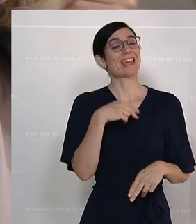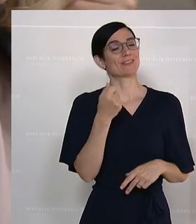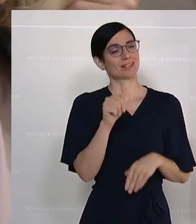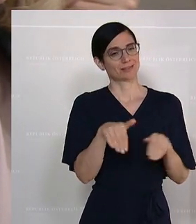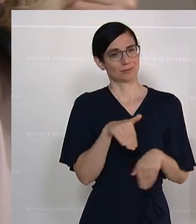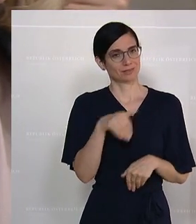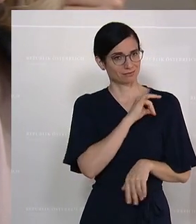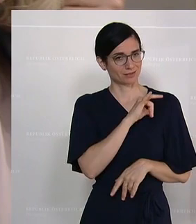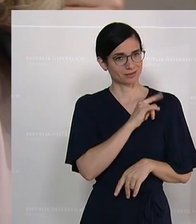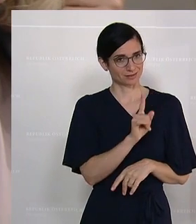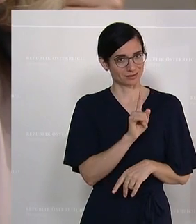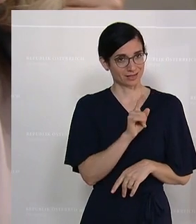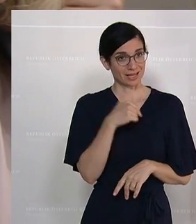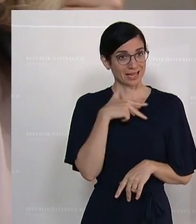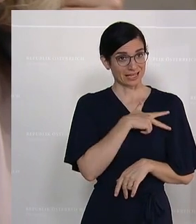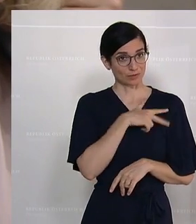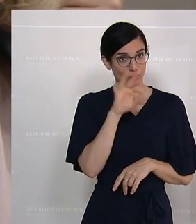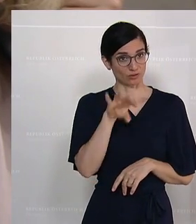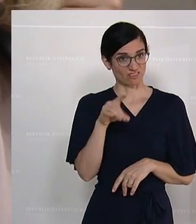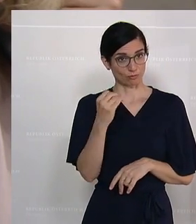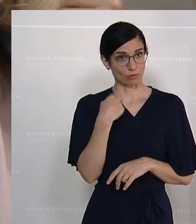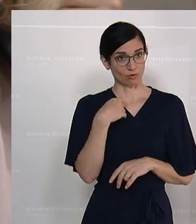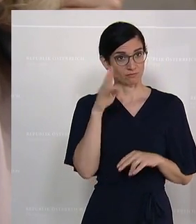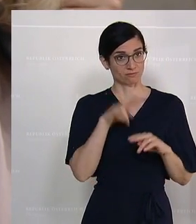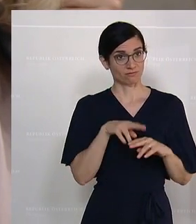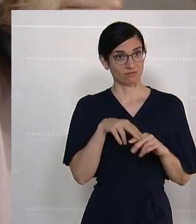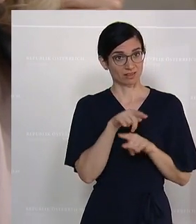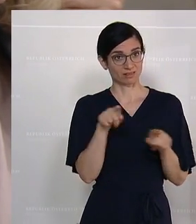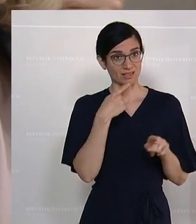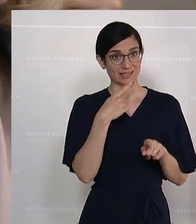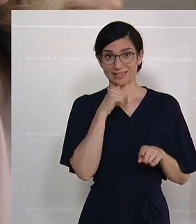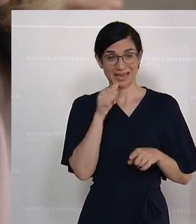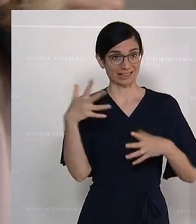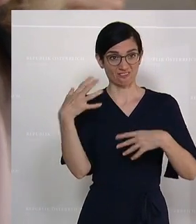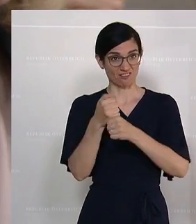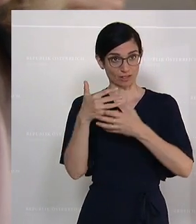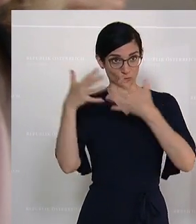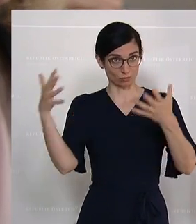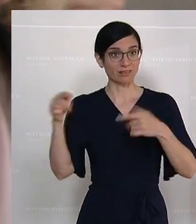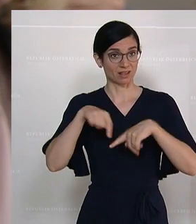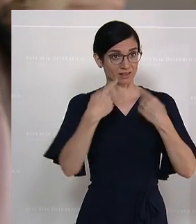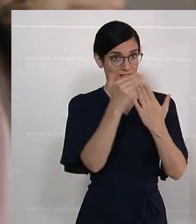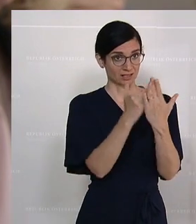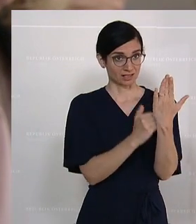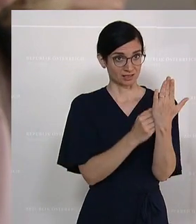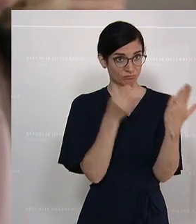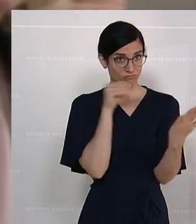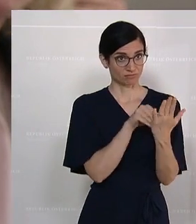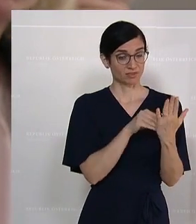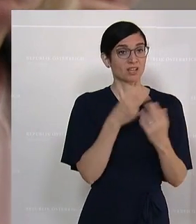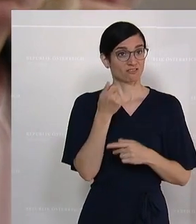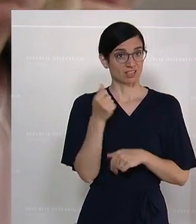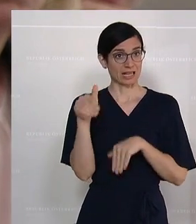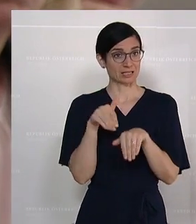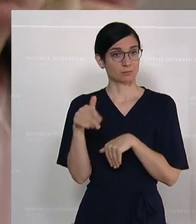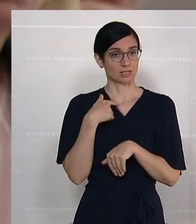was ist denn wenn es bloß sagen es gibt keine verfassungsmehrheit dann wird damit machen sie es einfach gesetzt sich der finanzminister habe versprochen so